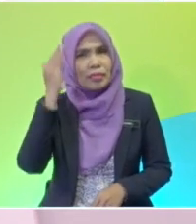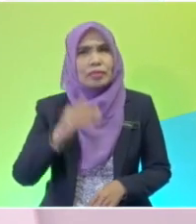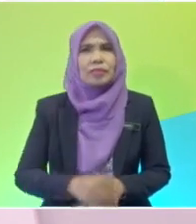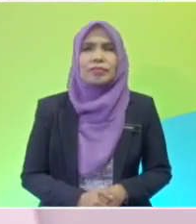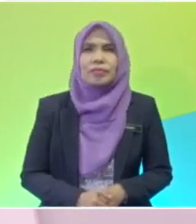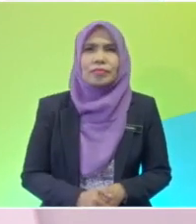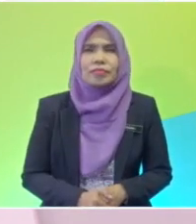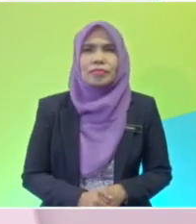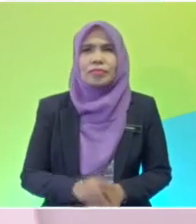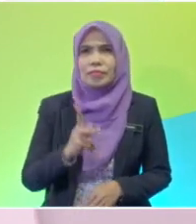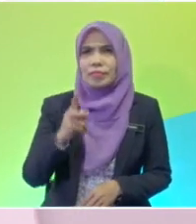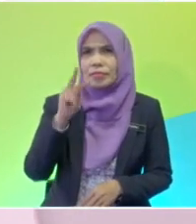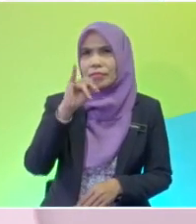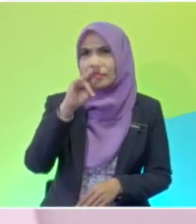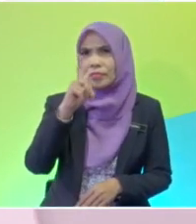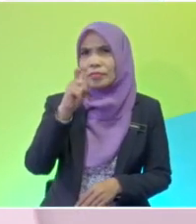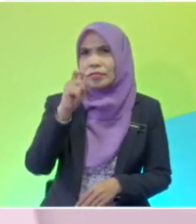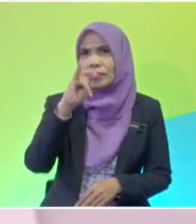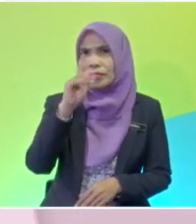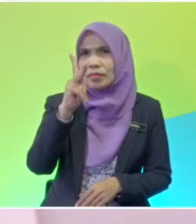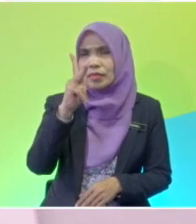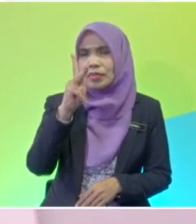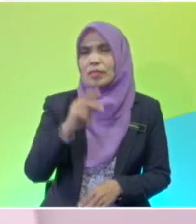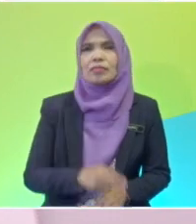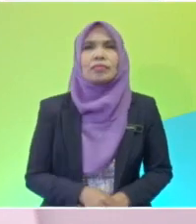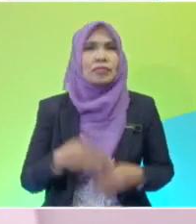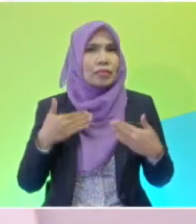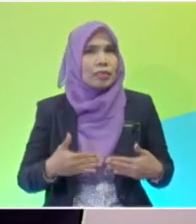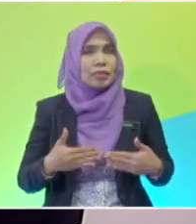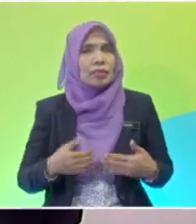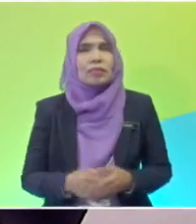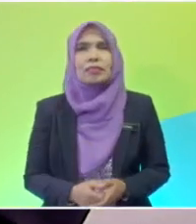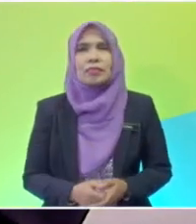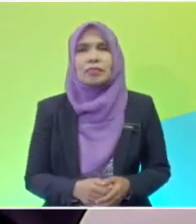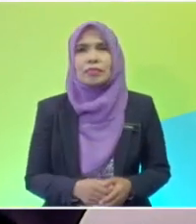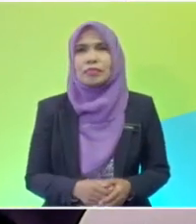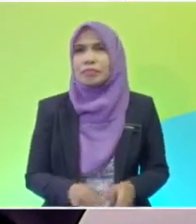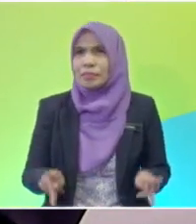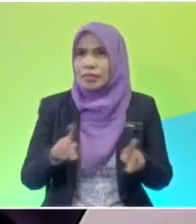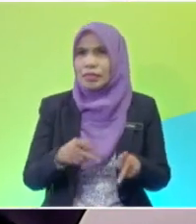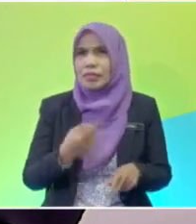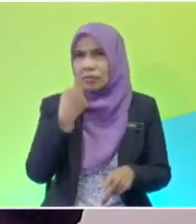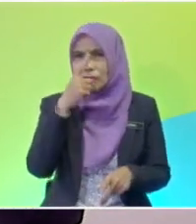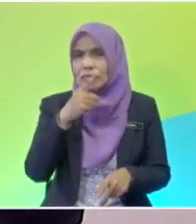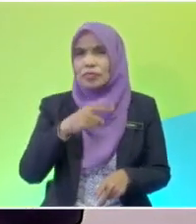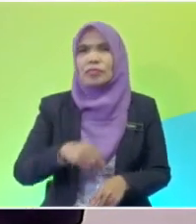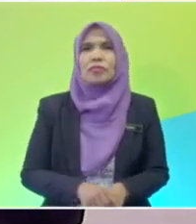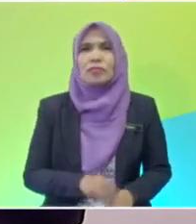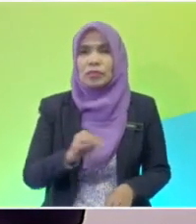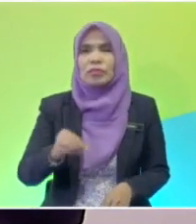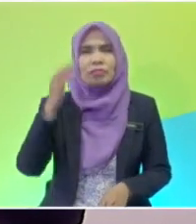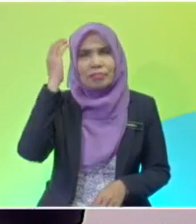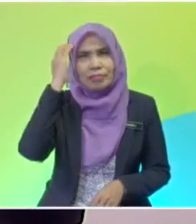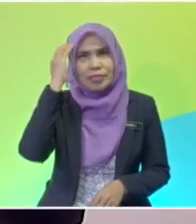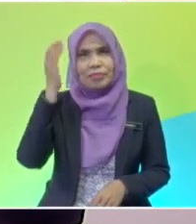sangat penting untuk dipahami oleh setiap individu itu juga baik secara pribadi Ibu bapel di rumah